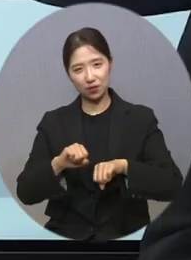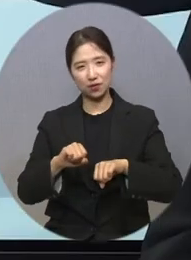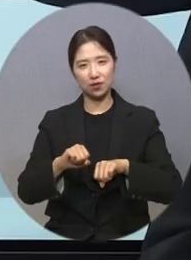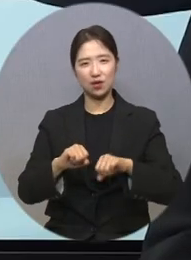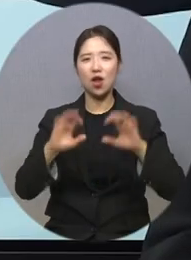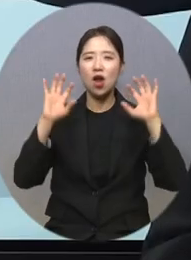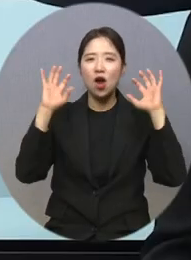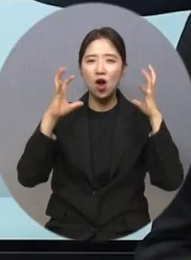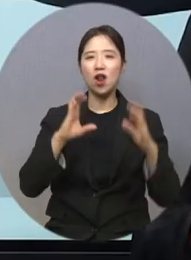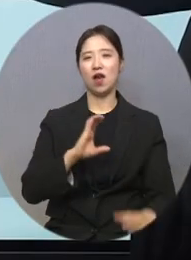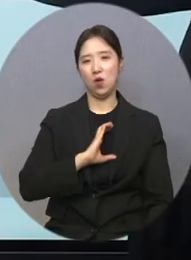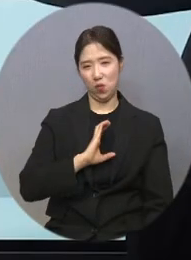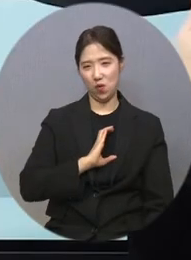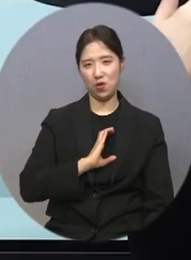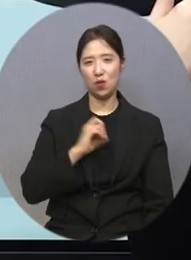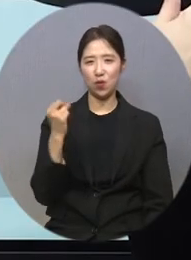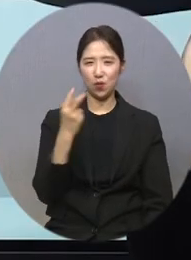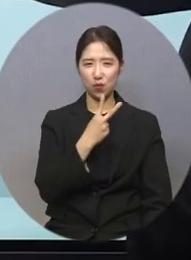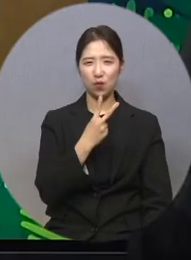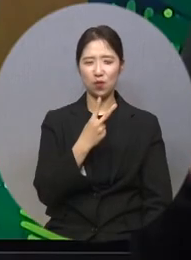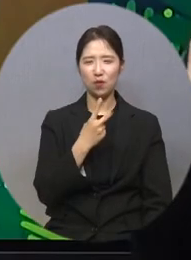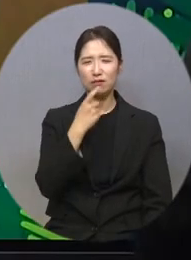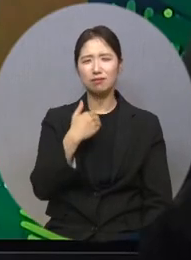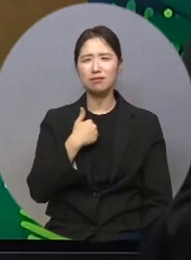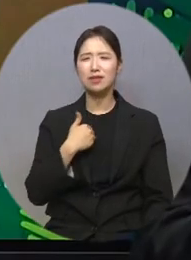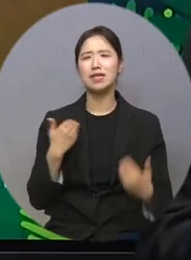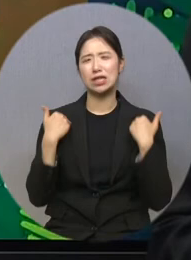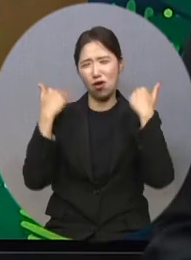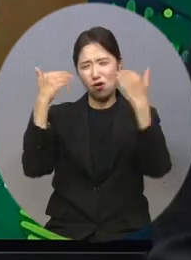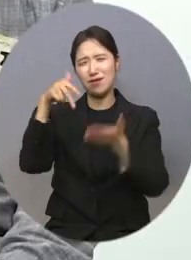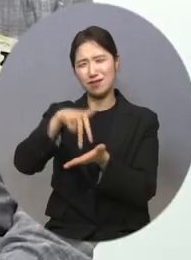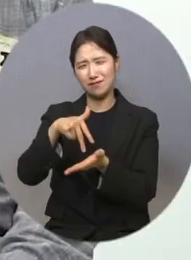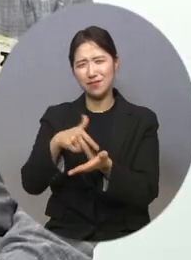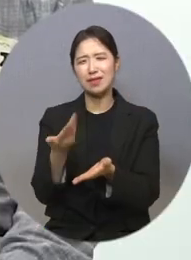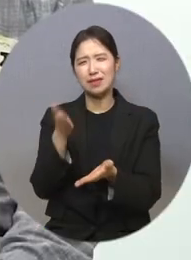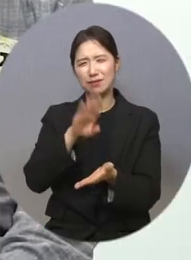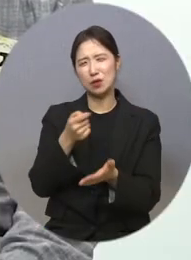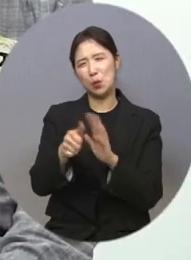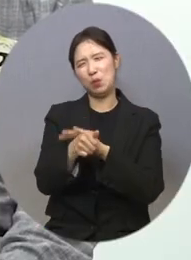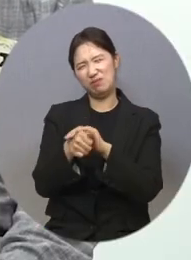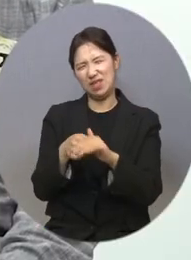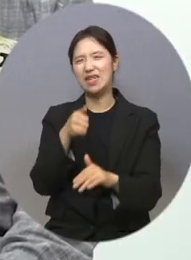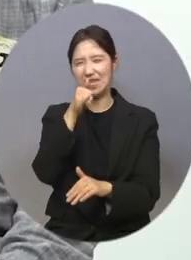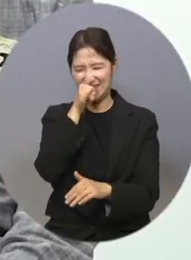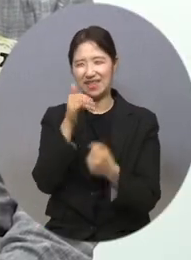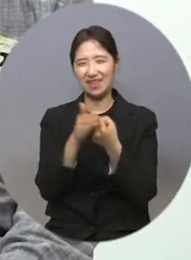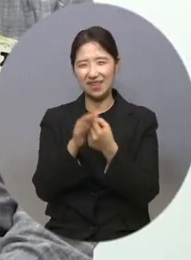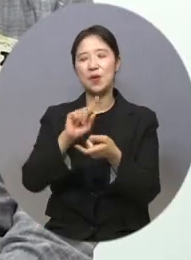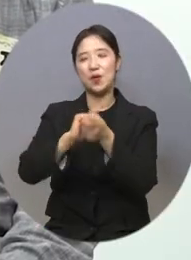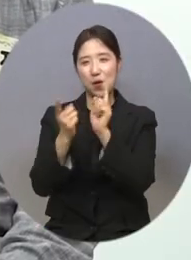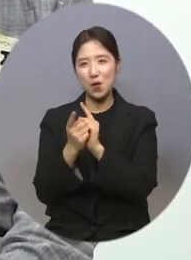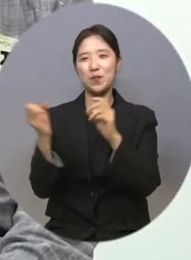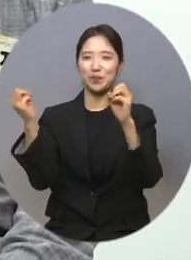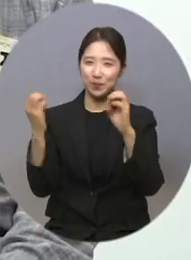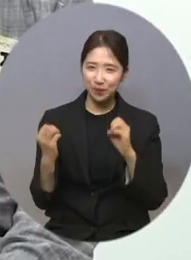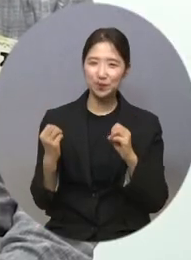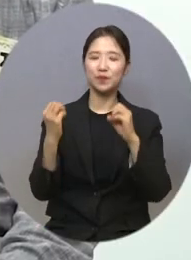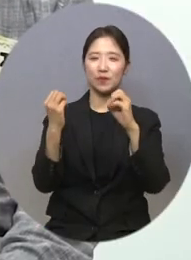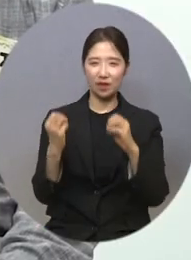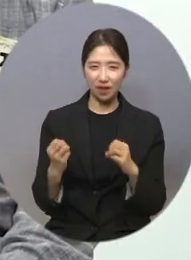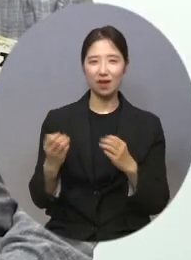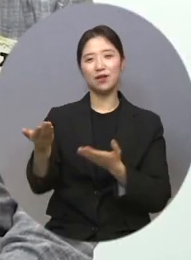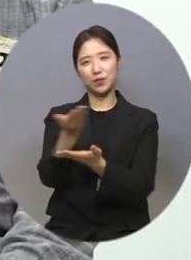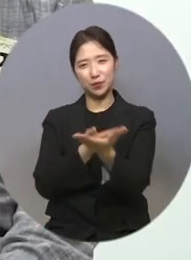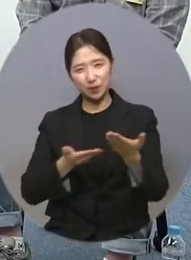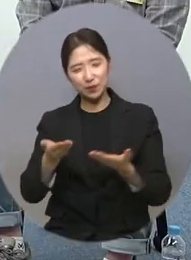어린 코다들이나 뭐 저희 사실 성인 코다들도 약간 움츠러들고 이런 것들이 있잖아요. 서로 얘기를 하고 그런 걸 풀어나가는 시간들을 좀